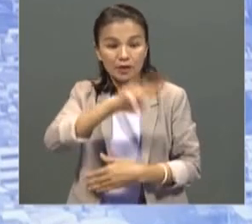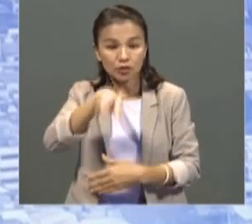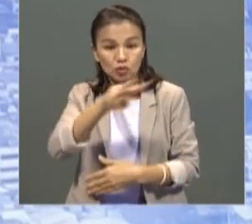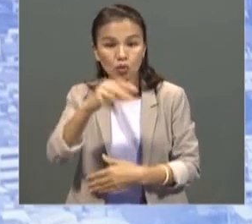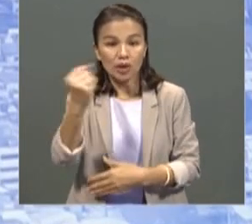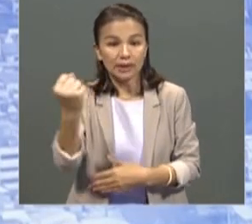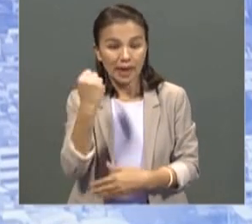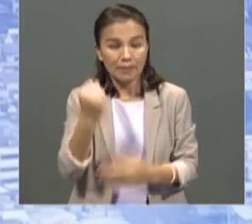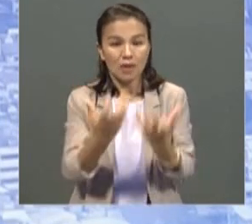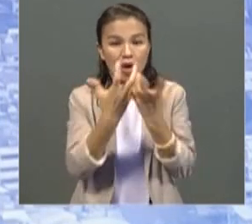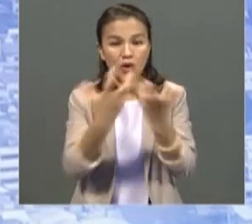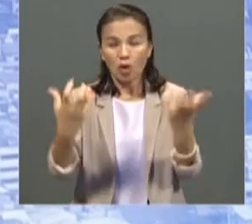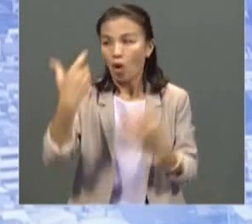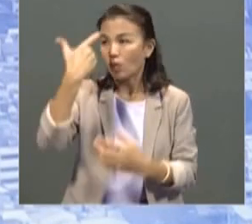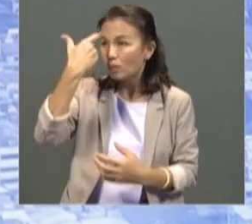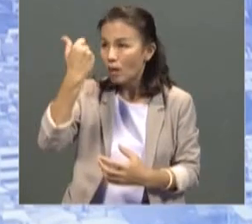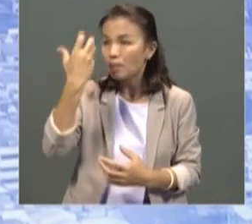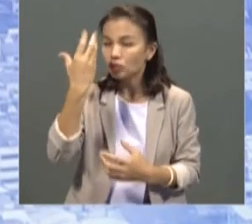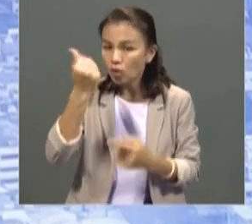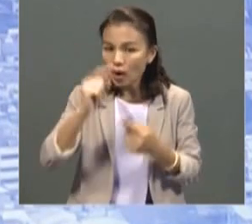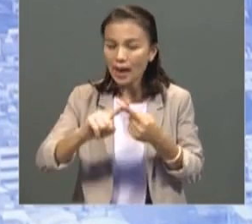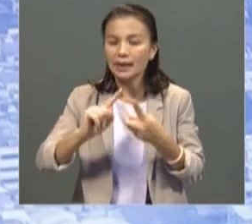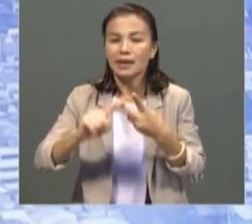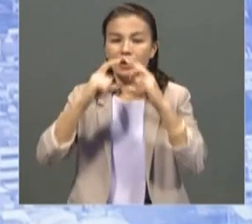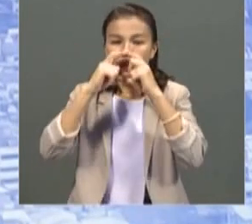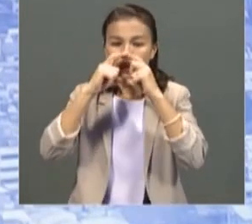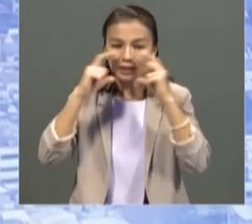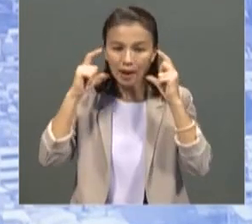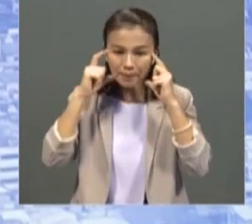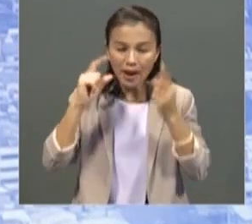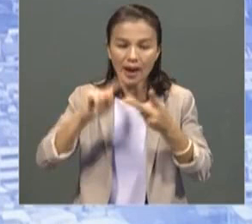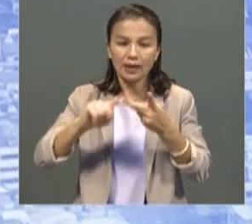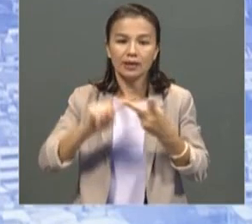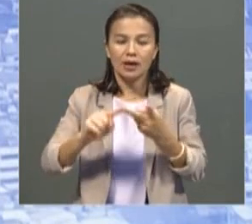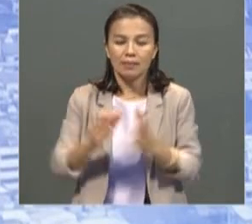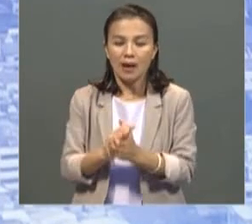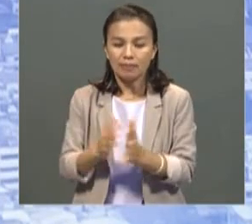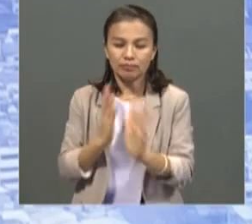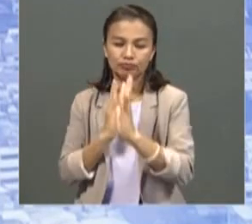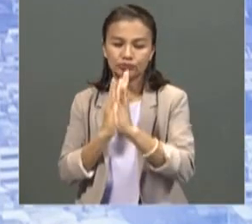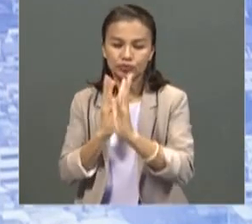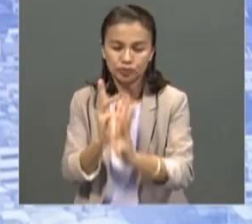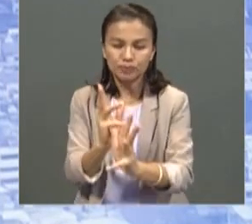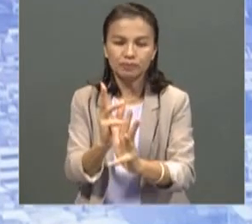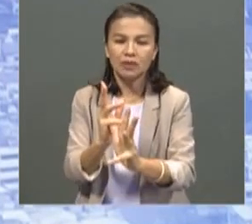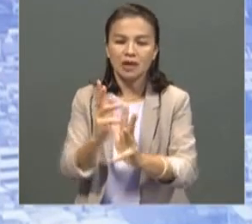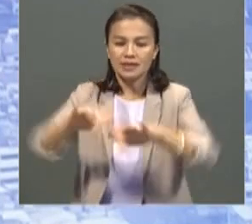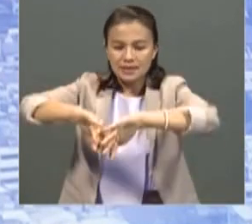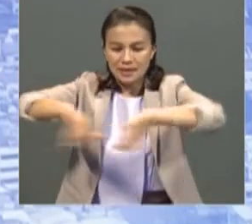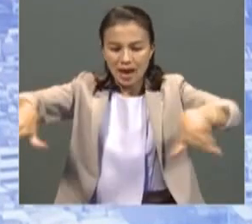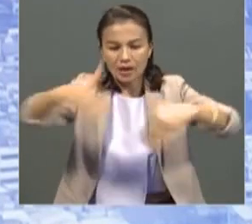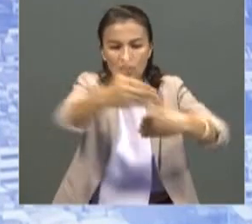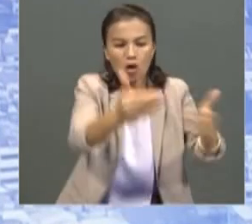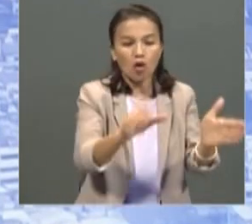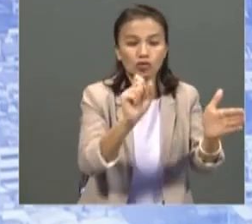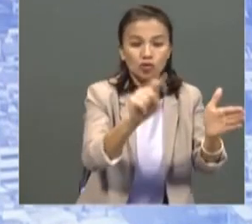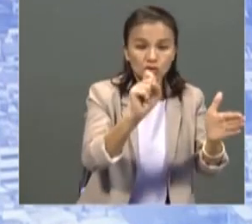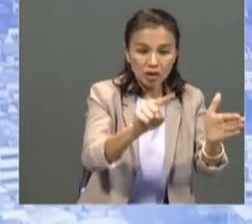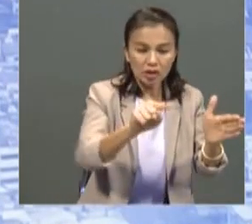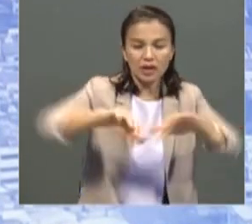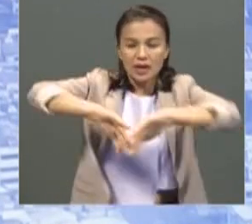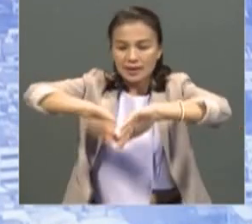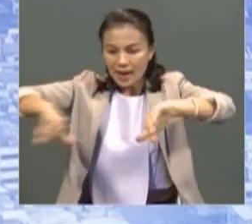အသေးစိတ်ပေါ့နော်ဒီရောက်လာလို့ရှင်ဘလူတွေဆက်စည်းမလဲနှာခေါင်းစီးတက်မတက်အပြားတိုင်းမတိုင်းပြီးအဝင်းနာထွက်တာ